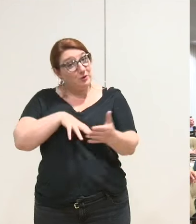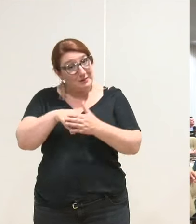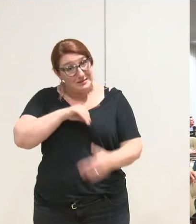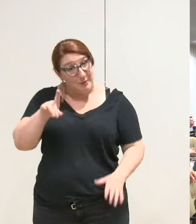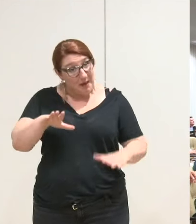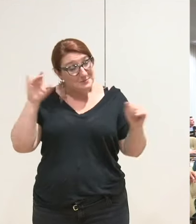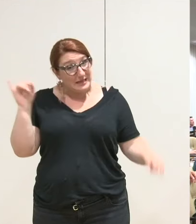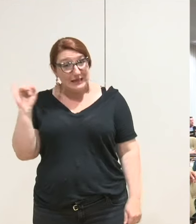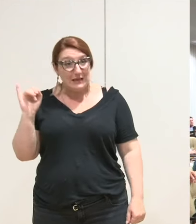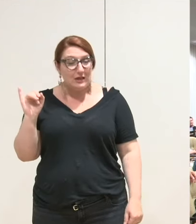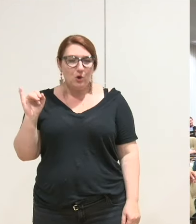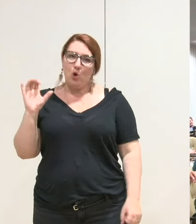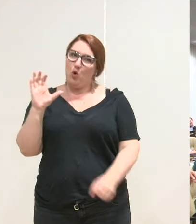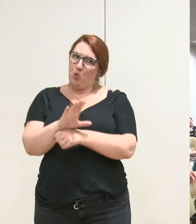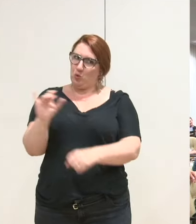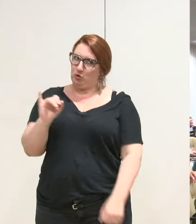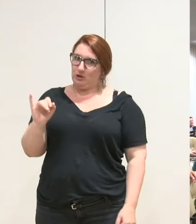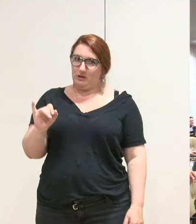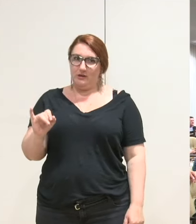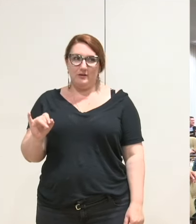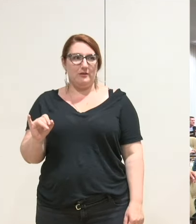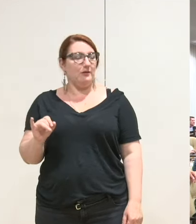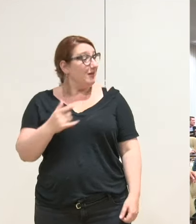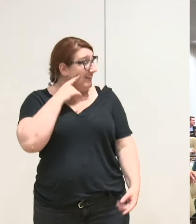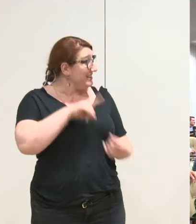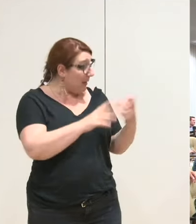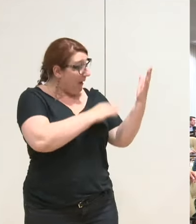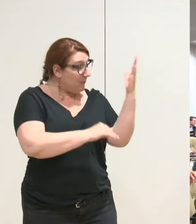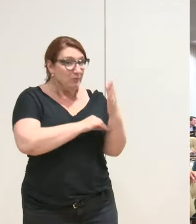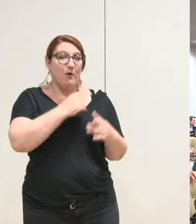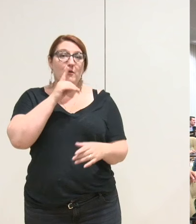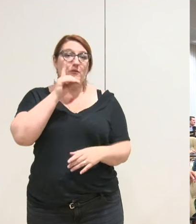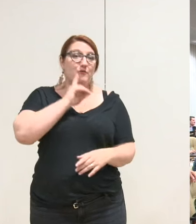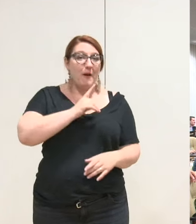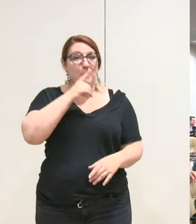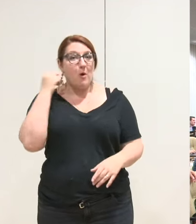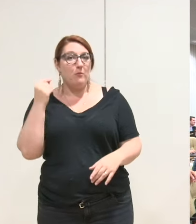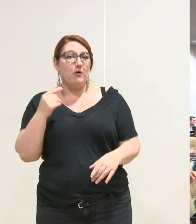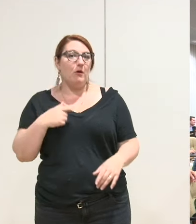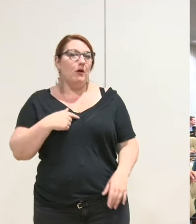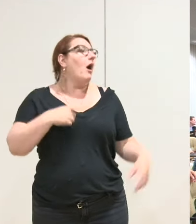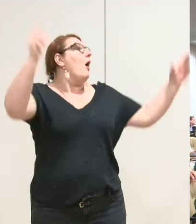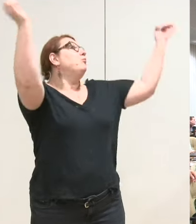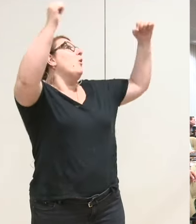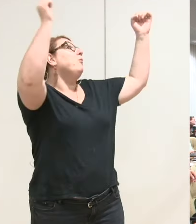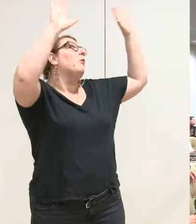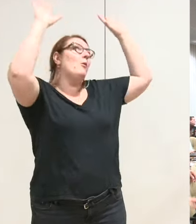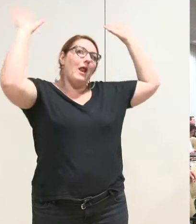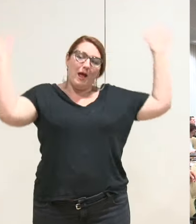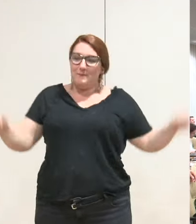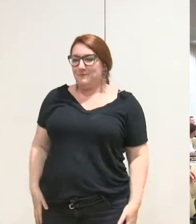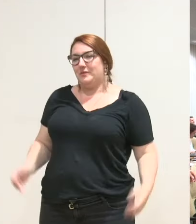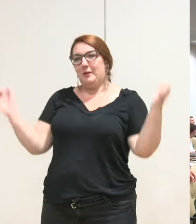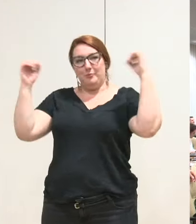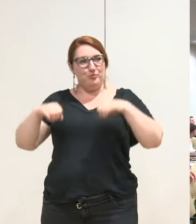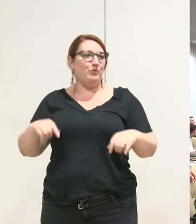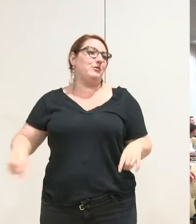qui s'abstient qui est contre sur l'amendement sur directrice ou directeur pour pour et donc pour unanimité